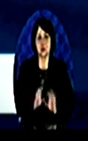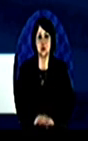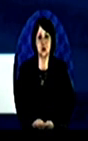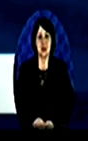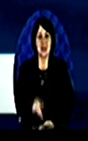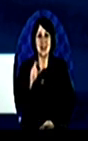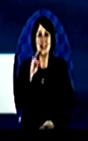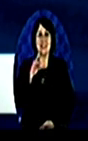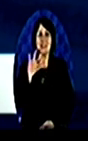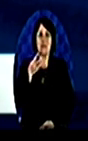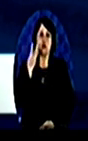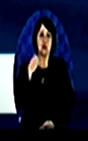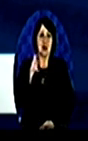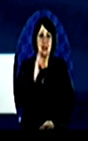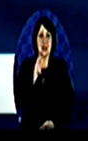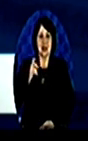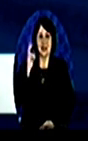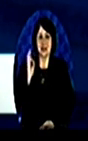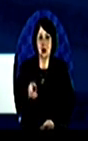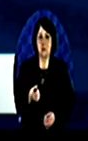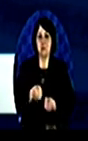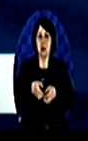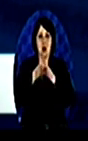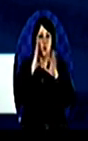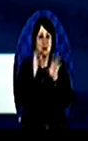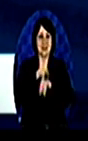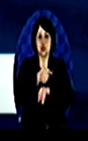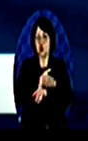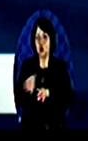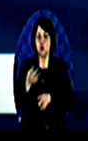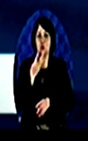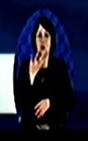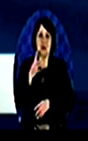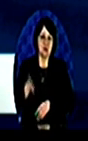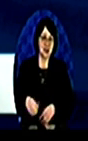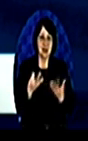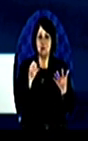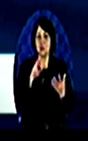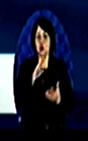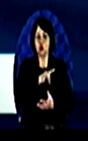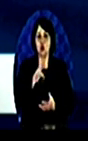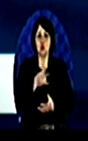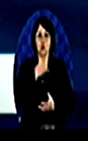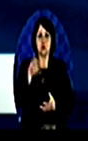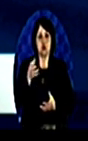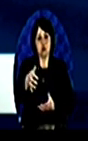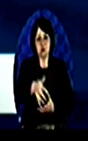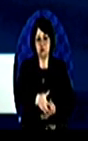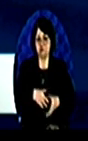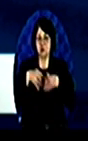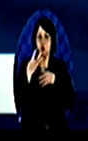Эрдэнэс таван тулгаа хувьцаат компани байгуулагдсан цагаас өнөөг хүртэл нийт 45.8 сая тонн нүүрс олборлож 4.6 их найт төгрөг